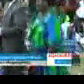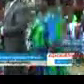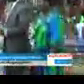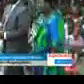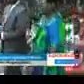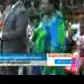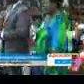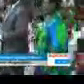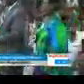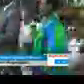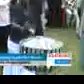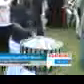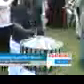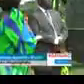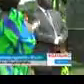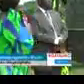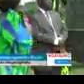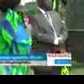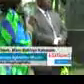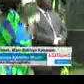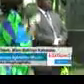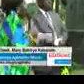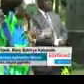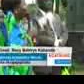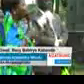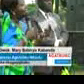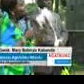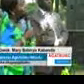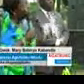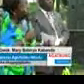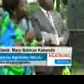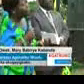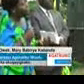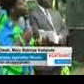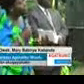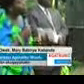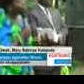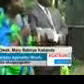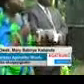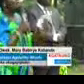basinzidde ne balabula abavubuka ku muzannyo gwa puulu. Abaana nsanga bavubuka muli mu kuzannya puulu.